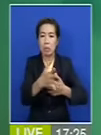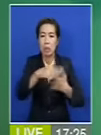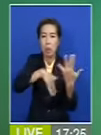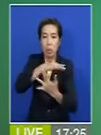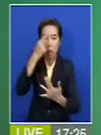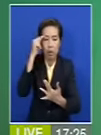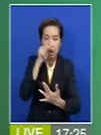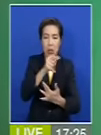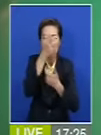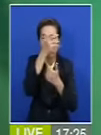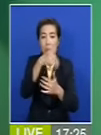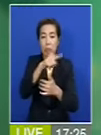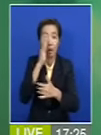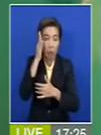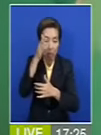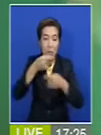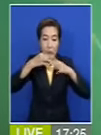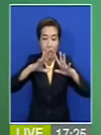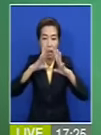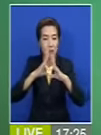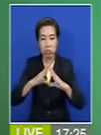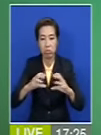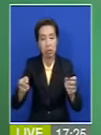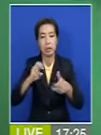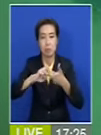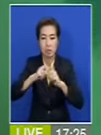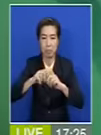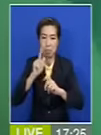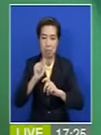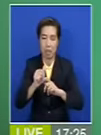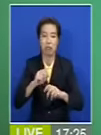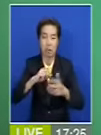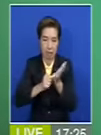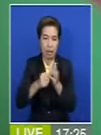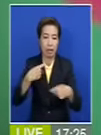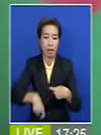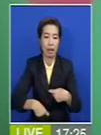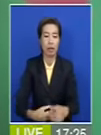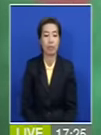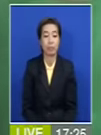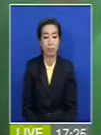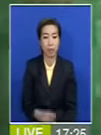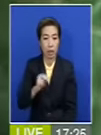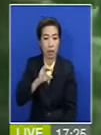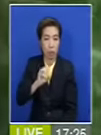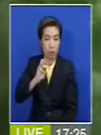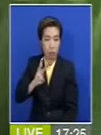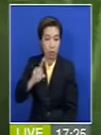อมอีกไม่นานความเสื่อมโทรมของท้องทะเลไทยจะเป็นปัญหาใหญ่ที่เกินเยียวยาจักรีศิว